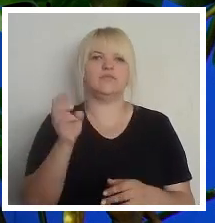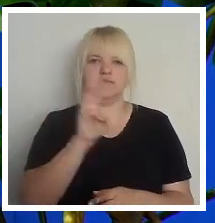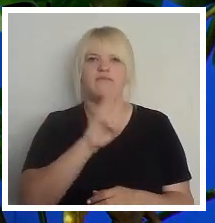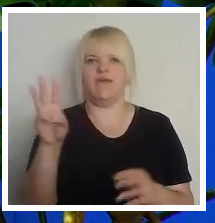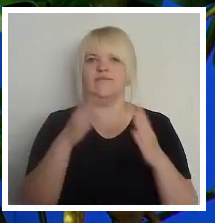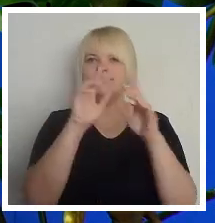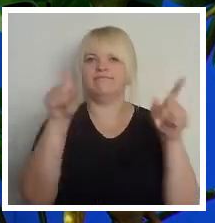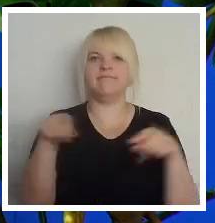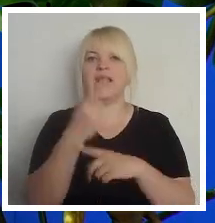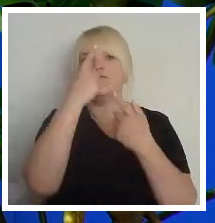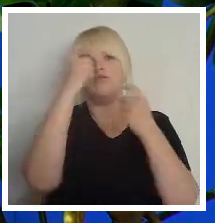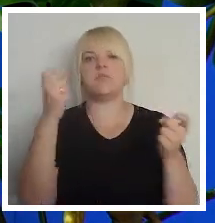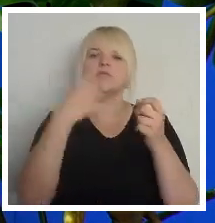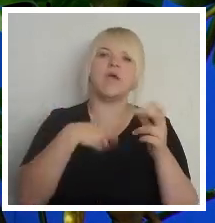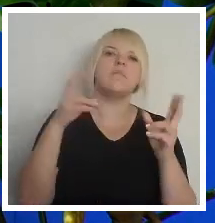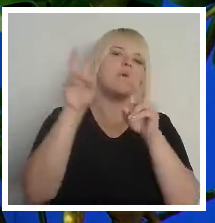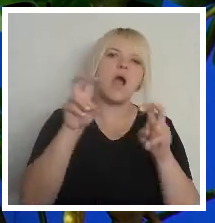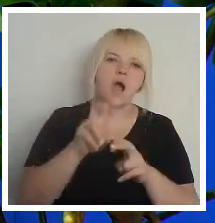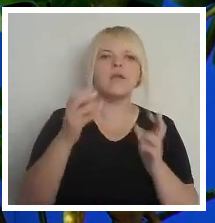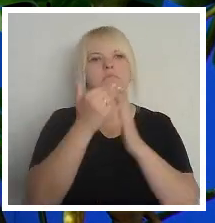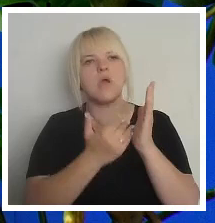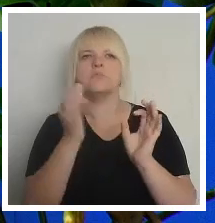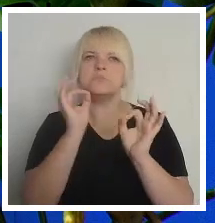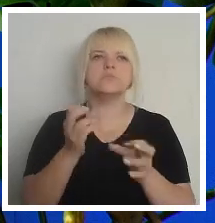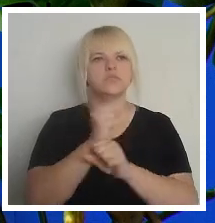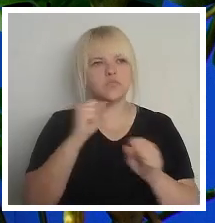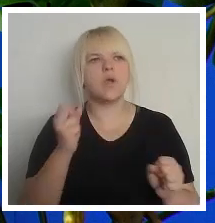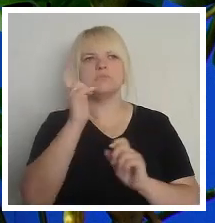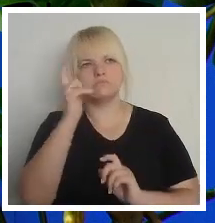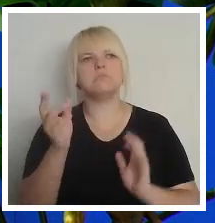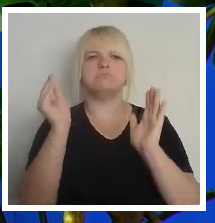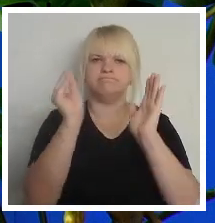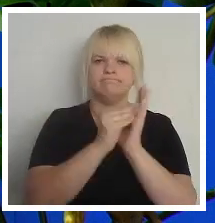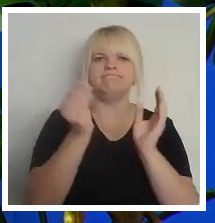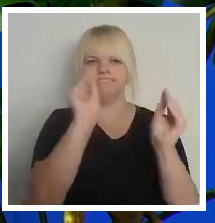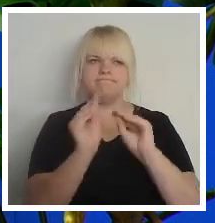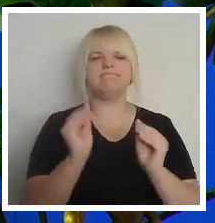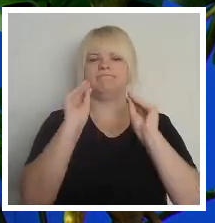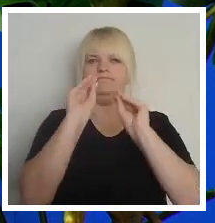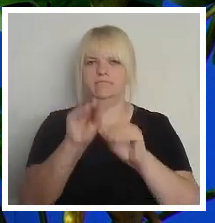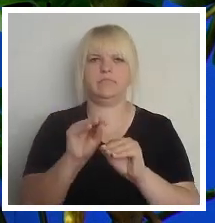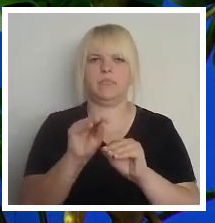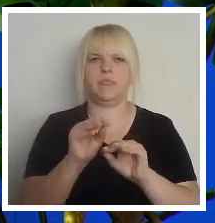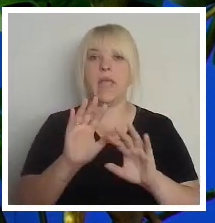tā informācija ir jāpārbauda, tas ir jākonfirmē, jābūt drošam par to, bet